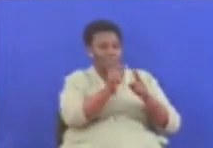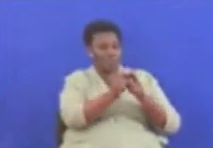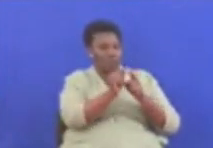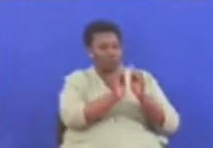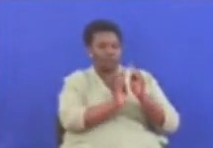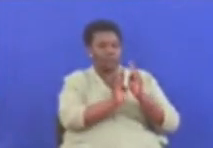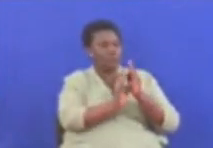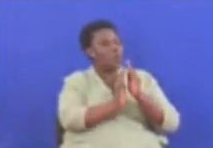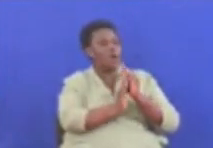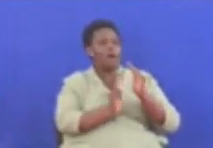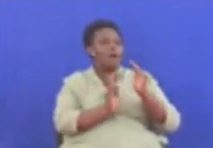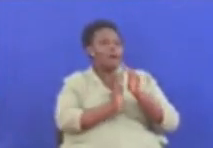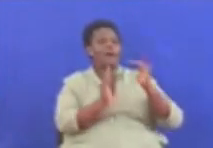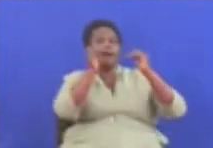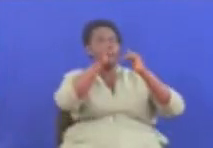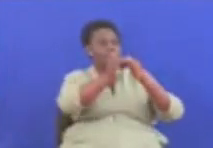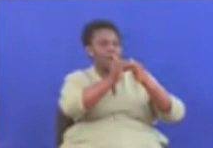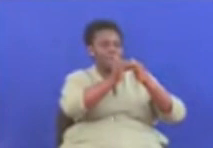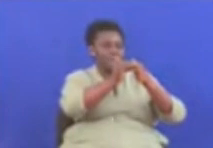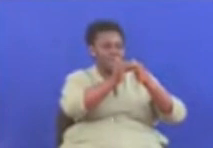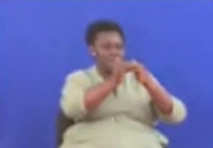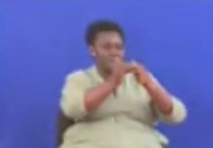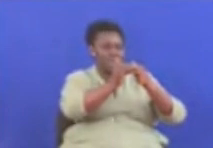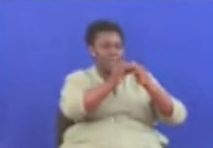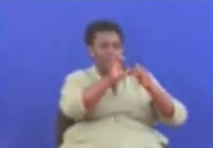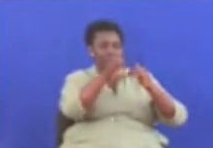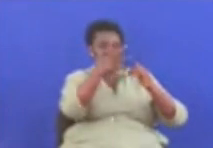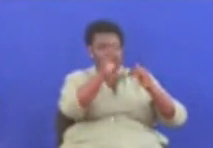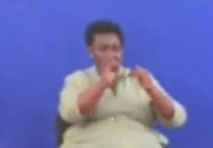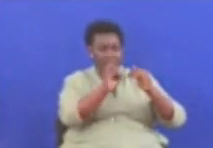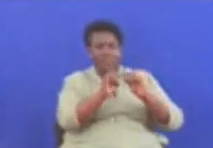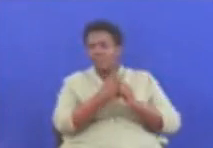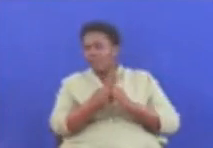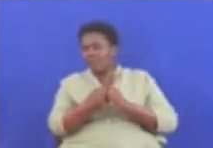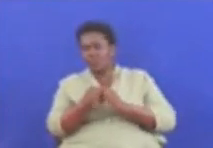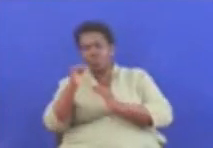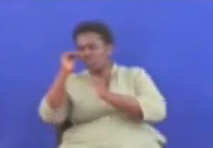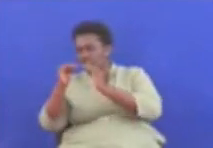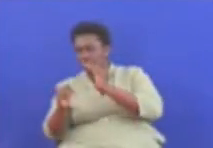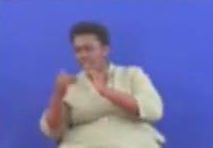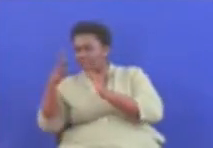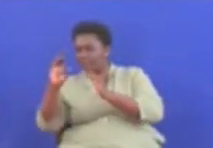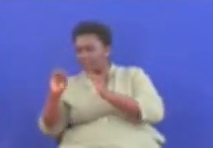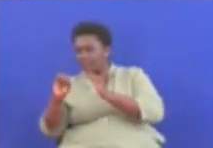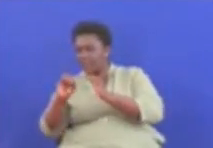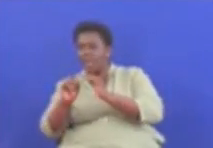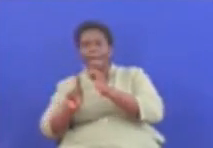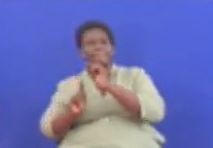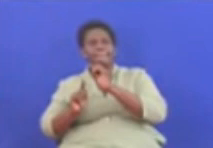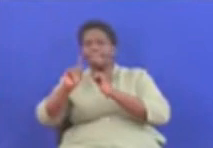shillings na kuweka maneno not less than 50,000 shillings but not exceeding 5 million